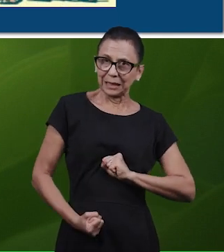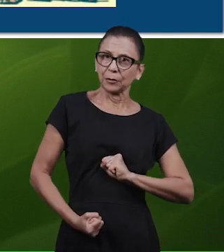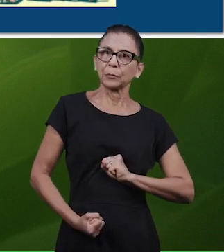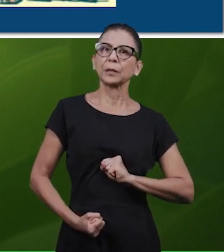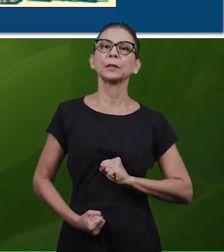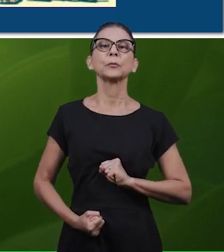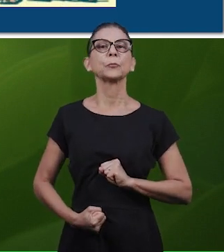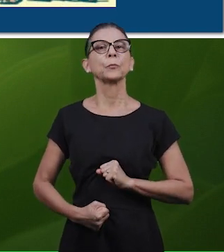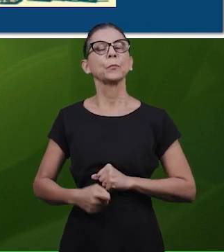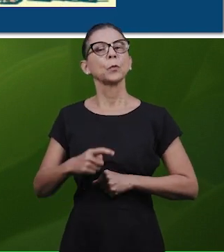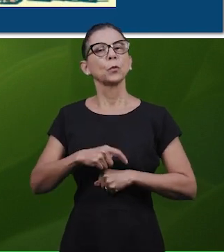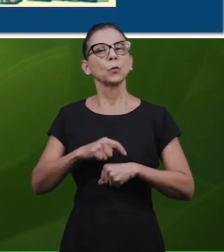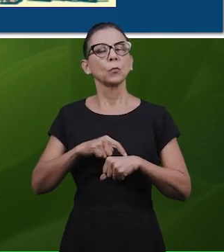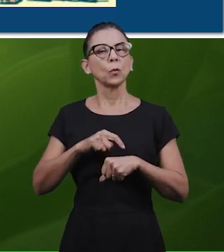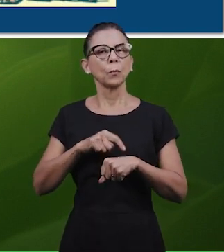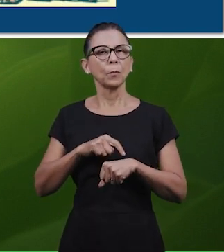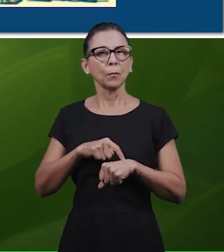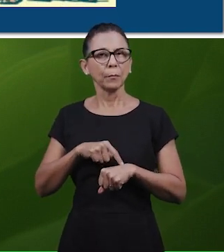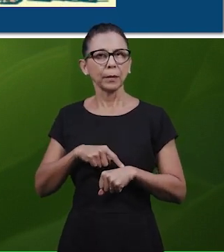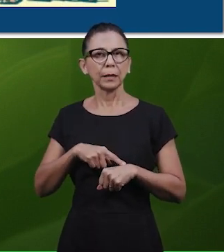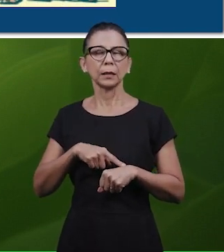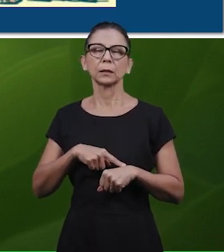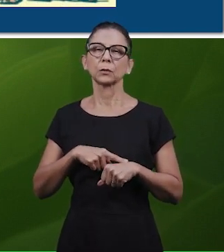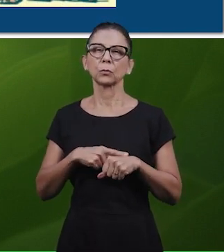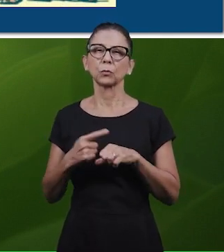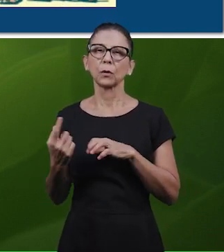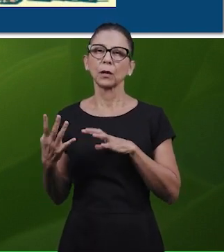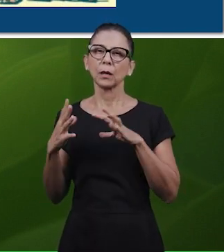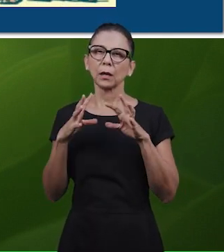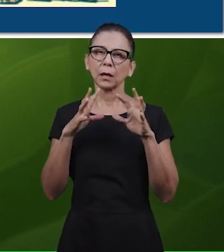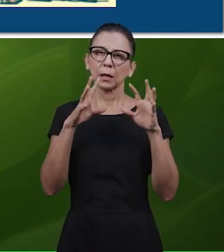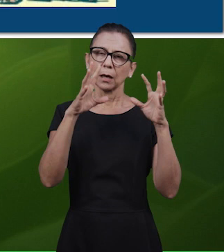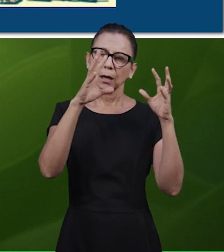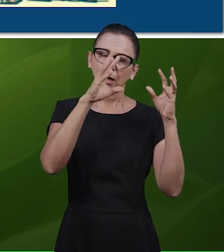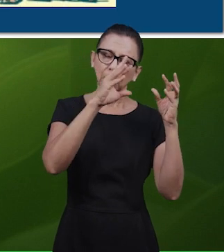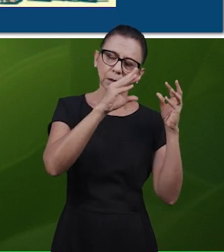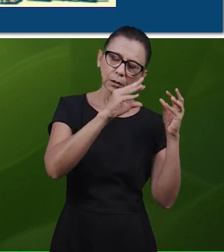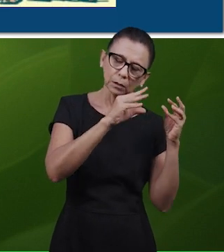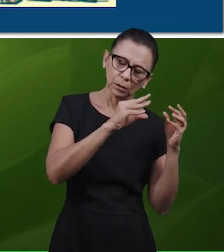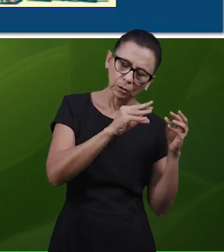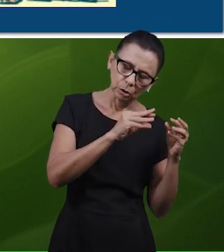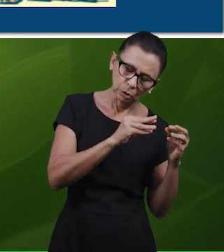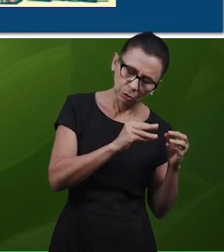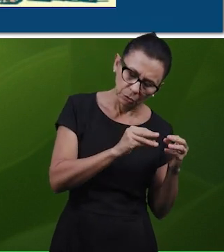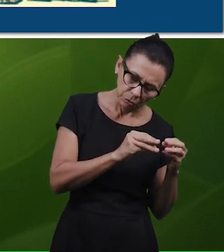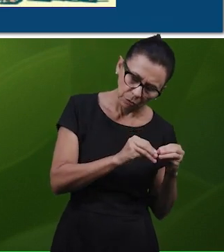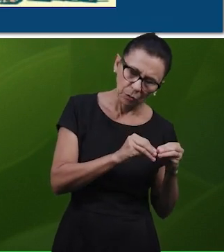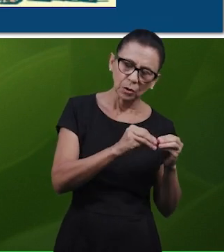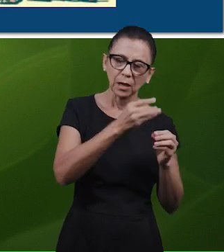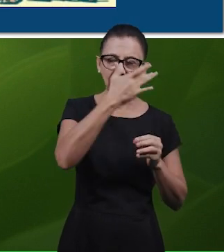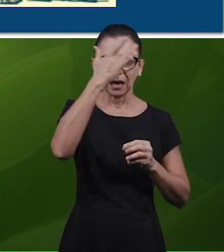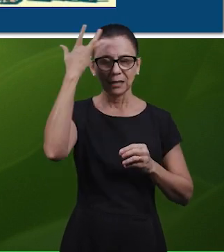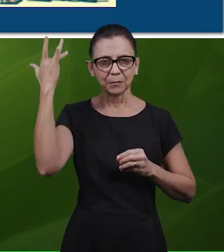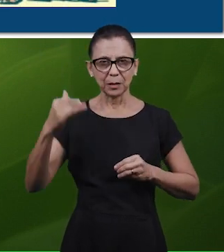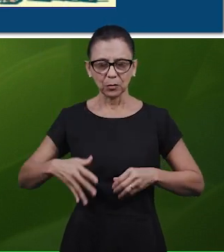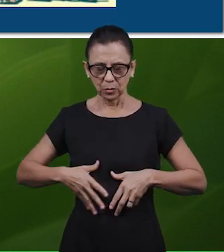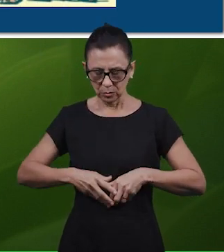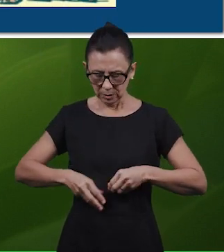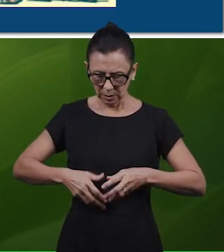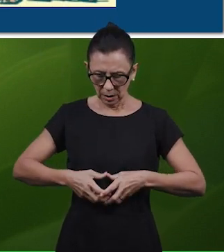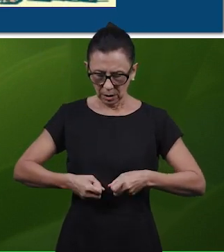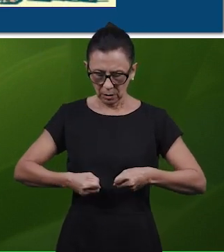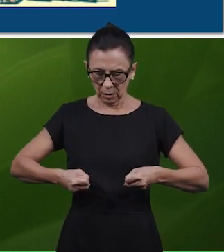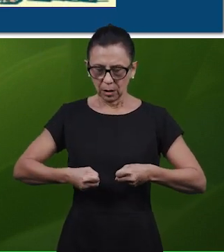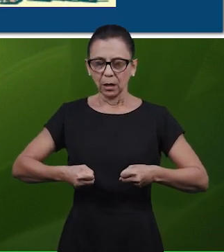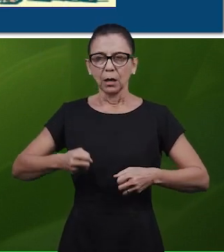c'est-à-dire un moment très tard dans la nuit, où tous étaient déjà enlevés la